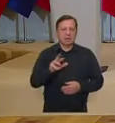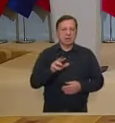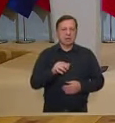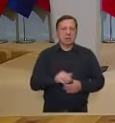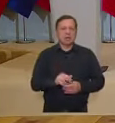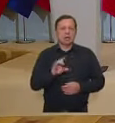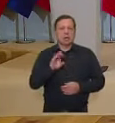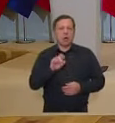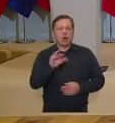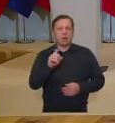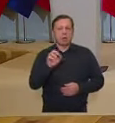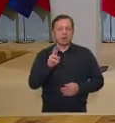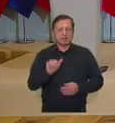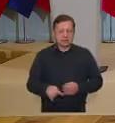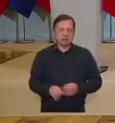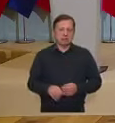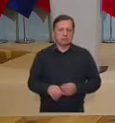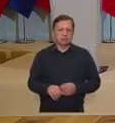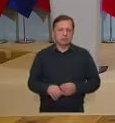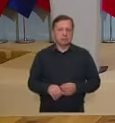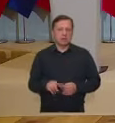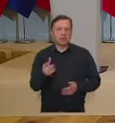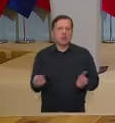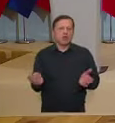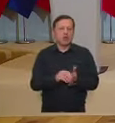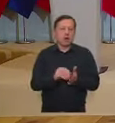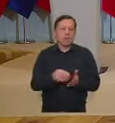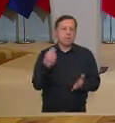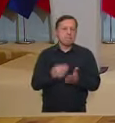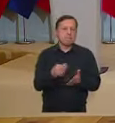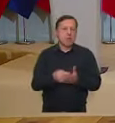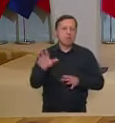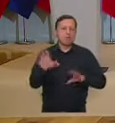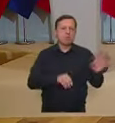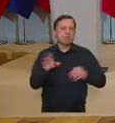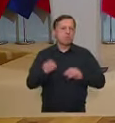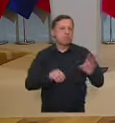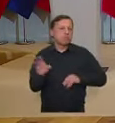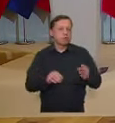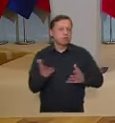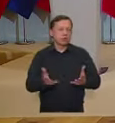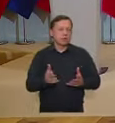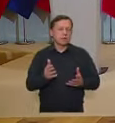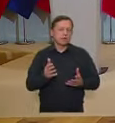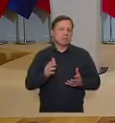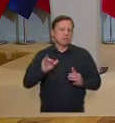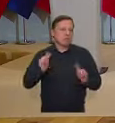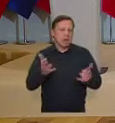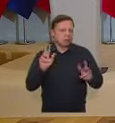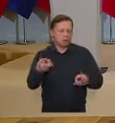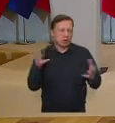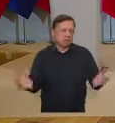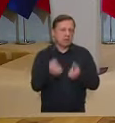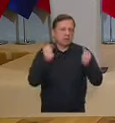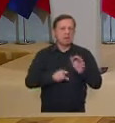Michała Gołębiowskiego z TVN24. Skąd znajdą się dodatkowe pieniądze w budżecie i według jakich kryteriów będą dysponowane środki dla